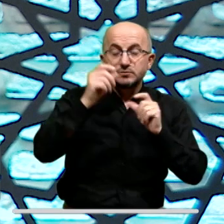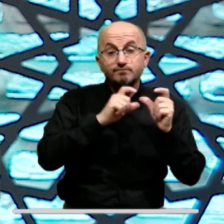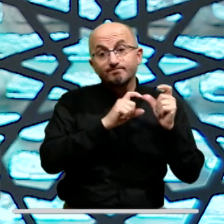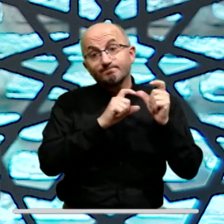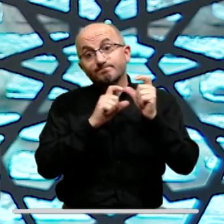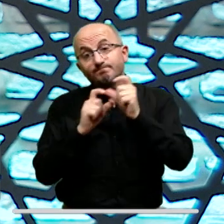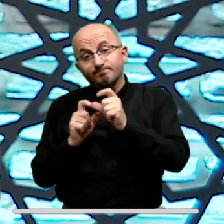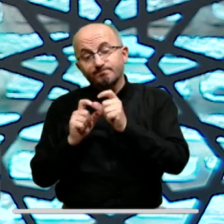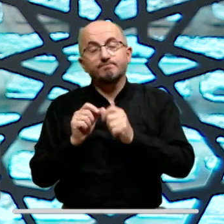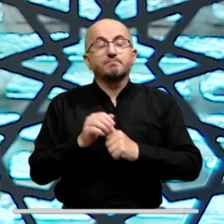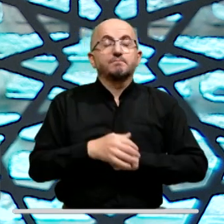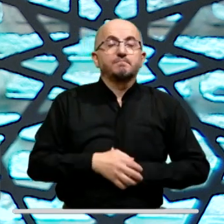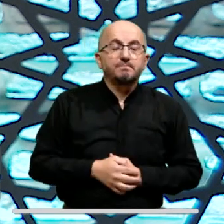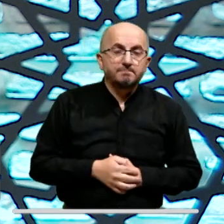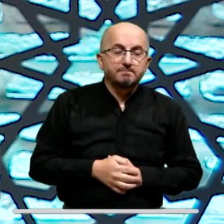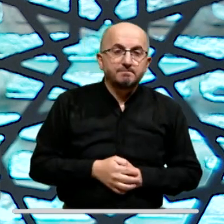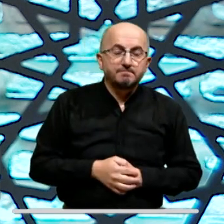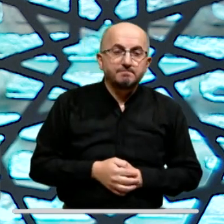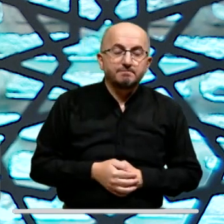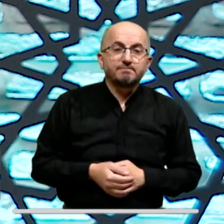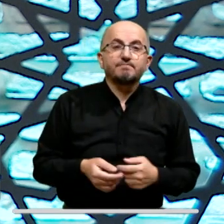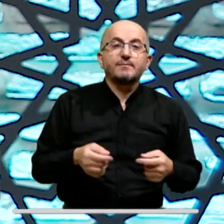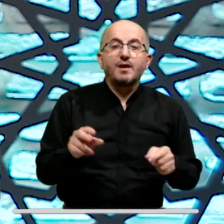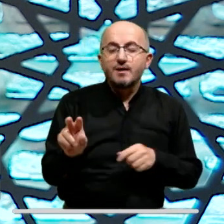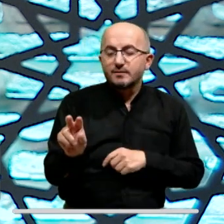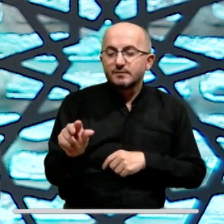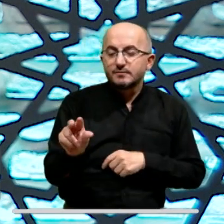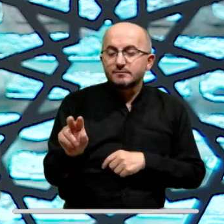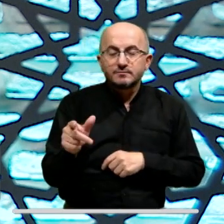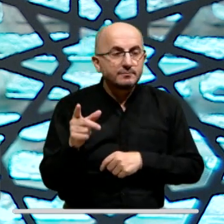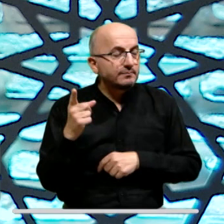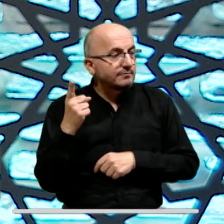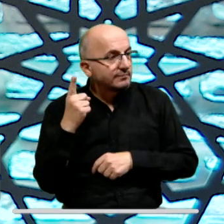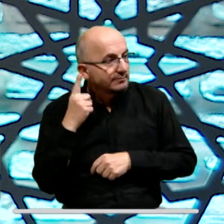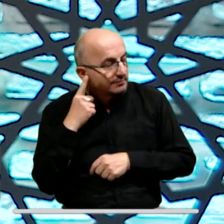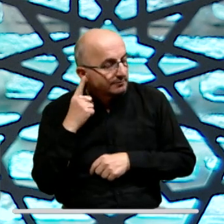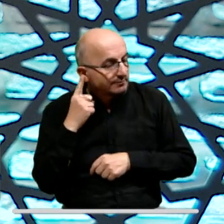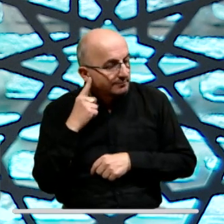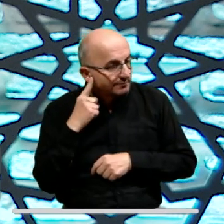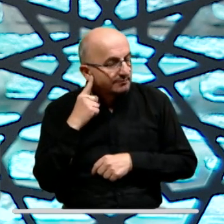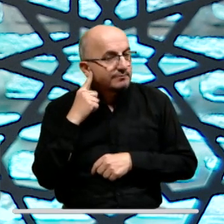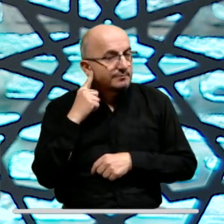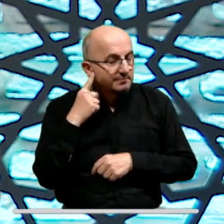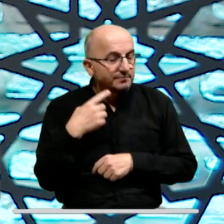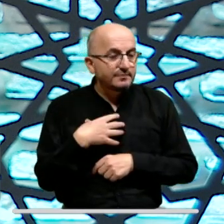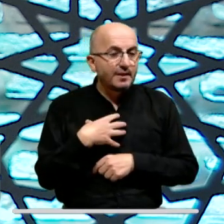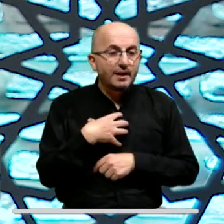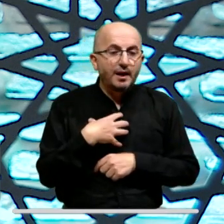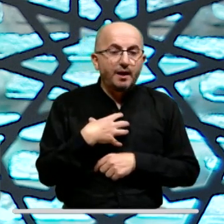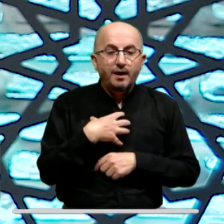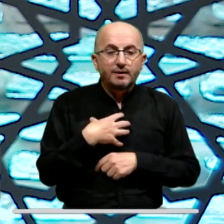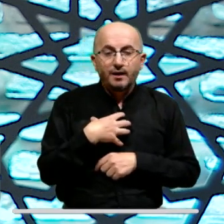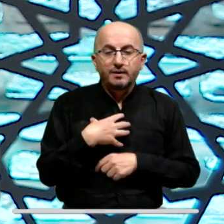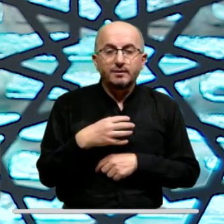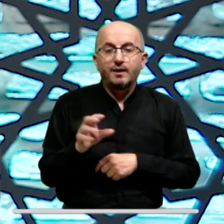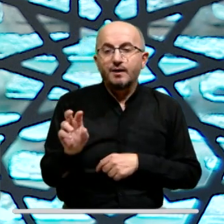adına aktarmış olacağım. Bizleri radyoları başında dinleyen değerli radyo dinleyicilerimiz de var. Diyanet Risalet Radyo'da